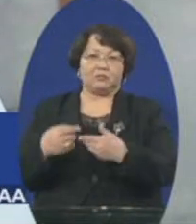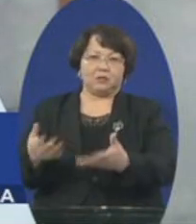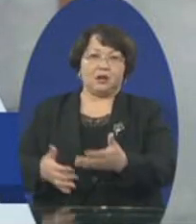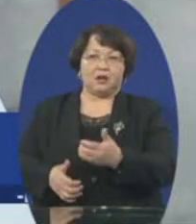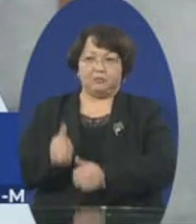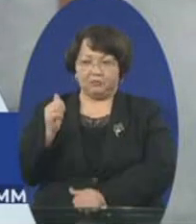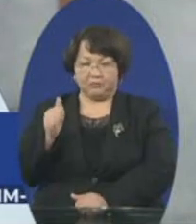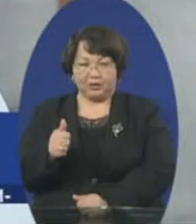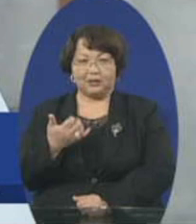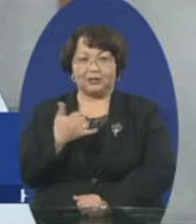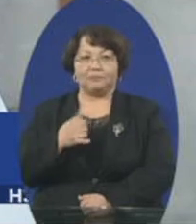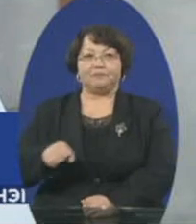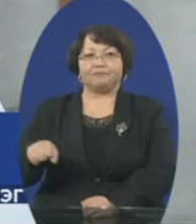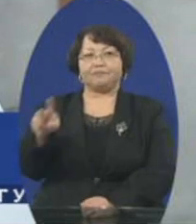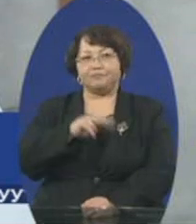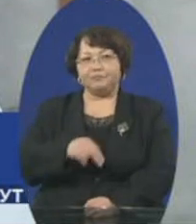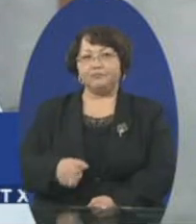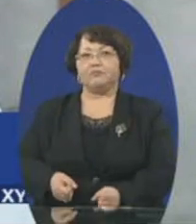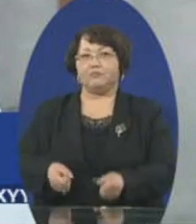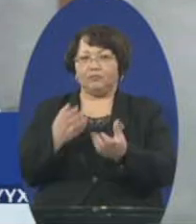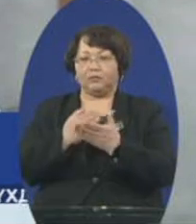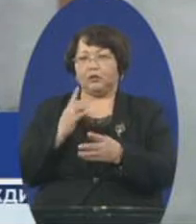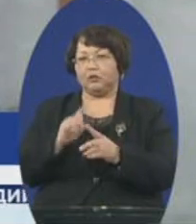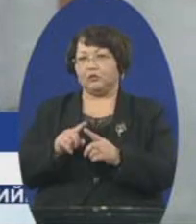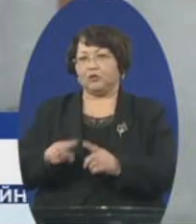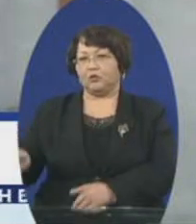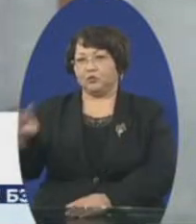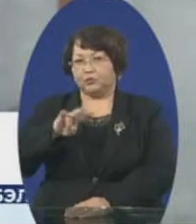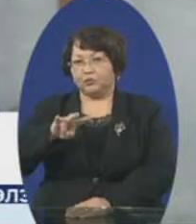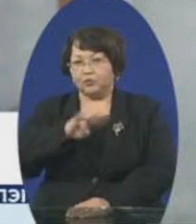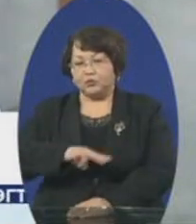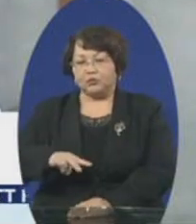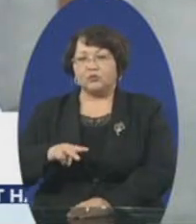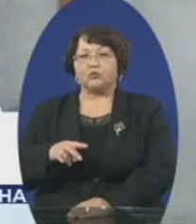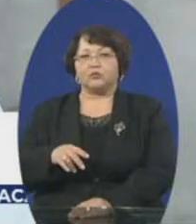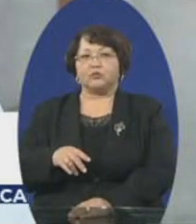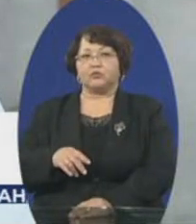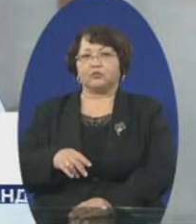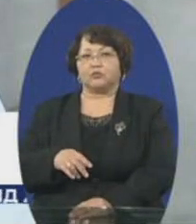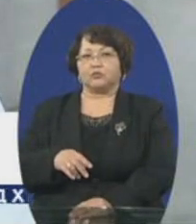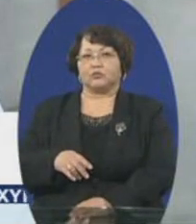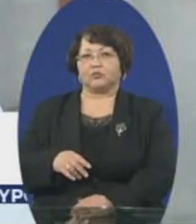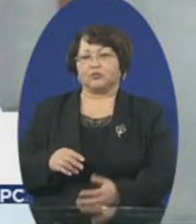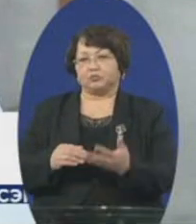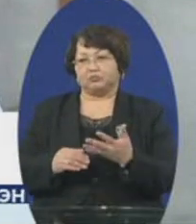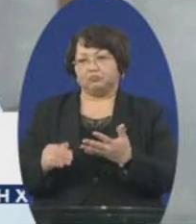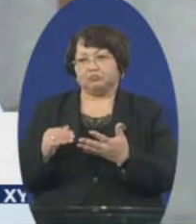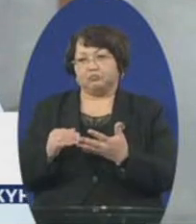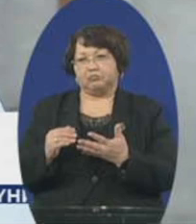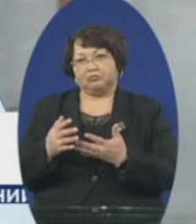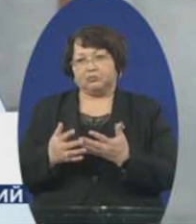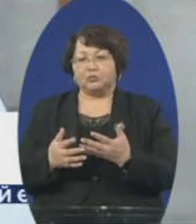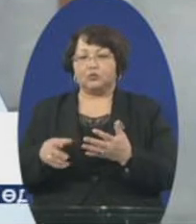алдаатай тал байна. А хөдөө орон нутаг боёо одоо 2 дугаар шатлаас доошогоо дүүрэг